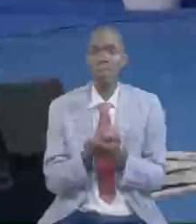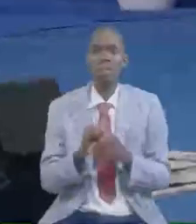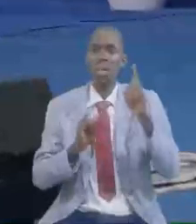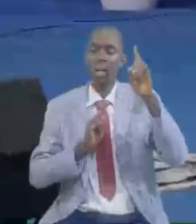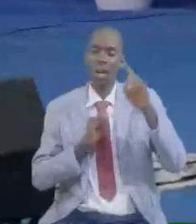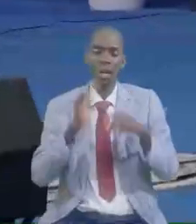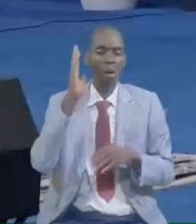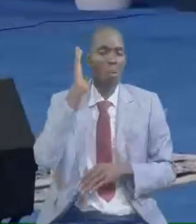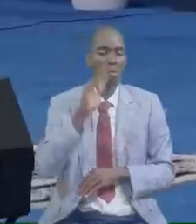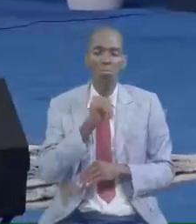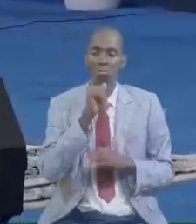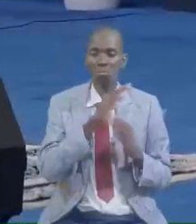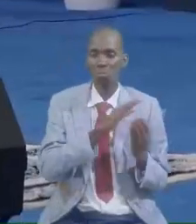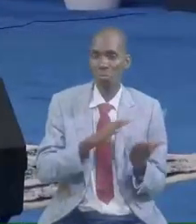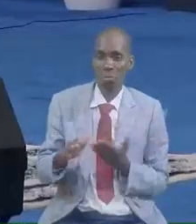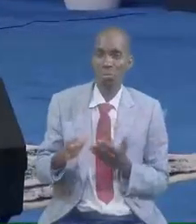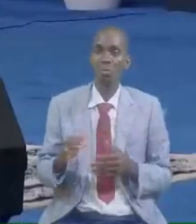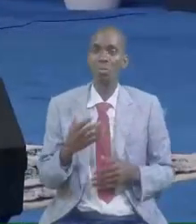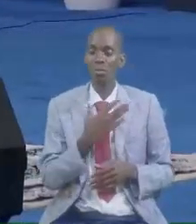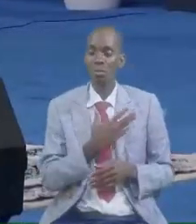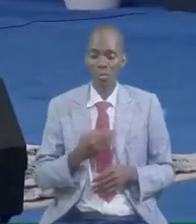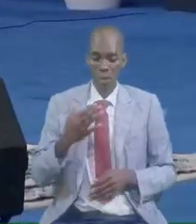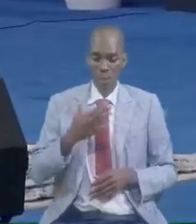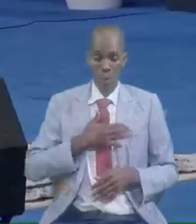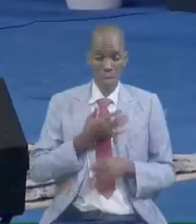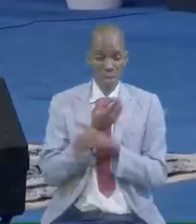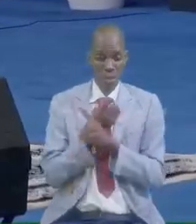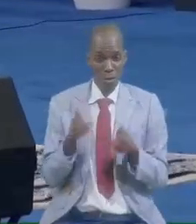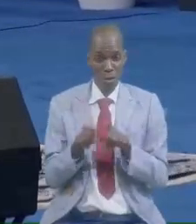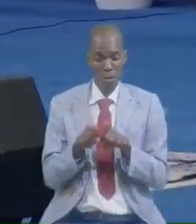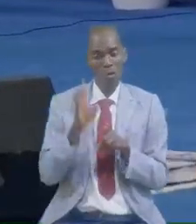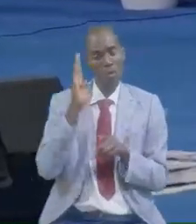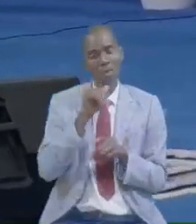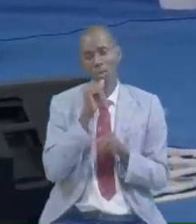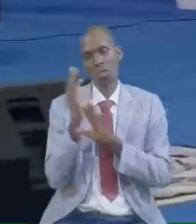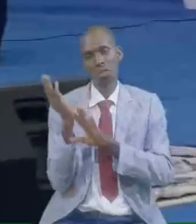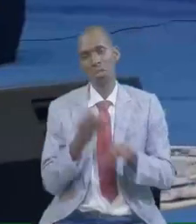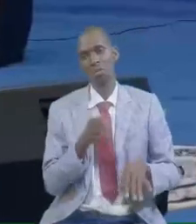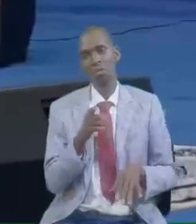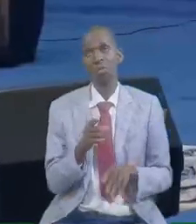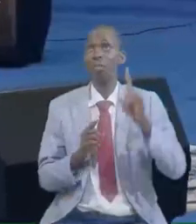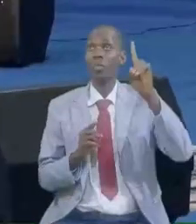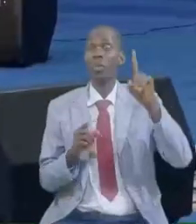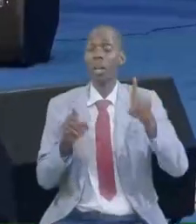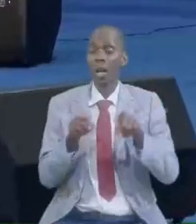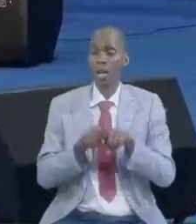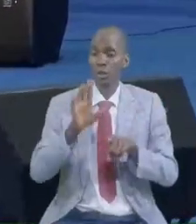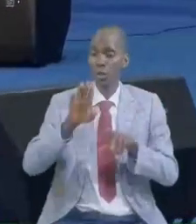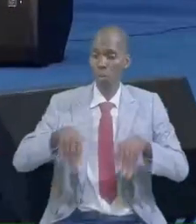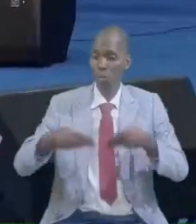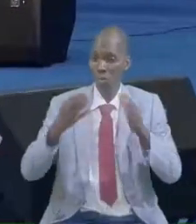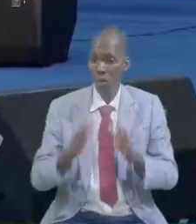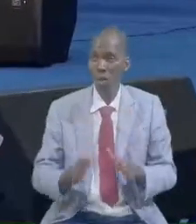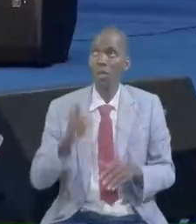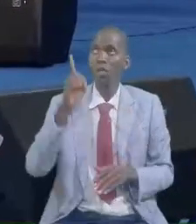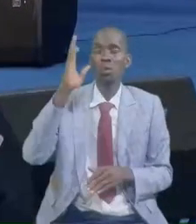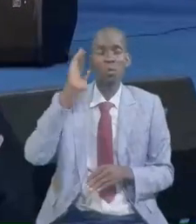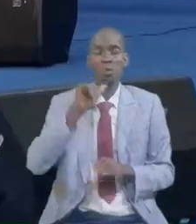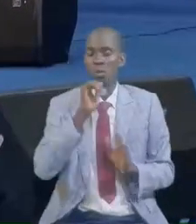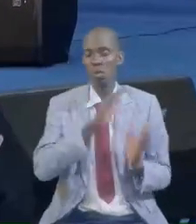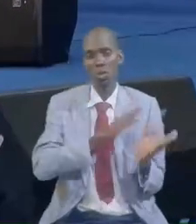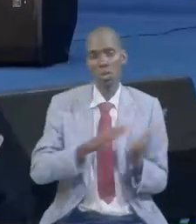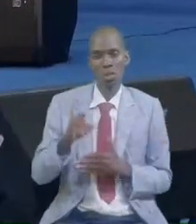te laisserai point, et ma délivrance ne te quittera pas. Il dit, en tant que pourvoyeur, je ne te quitterai point,